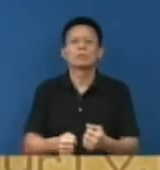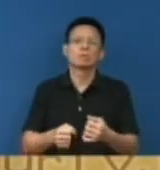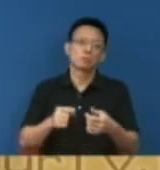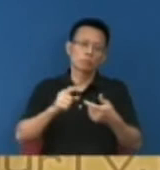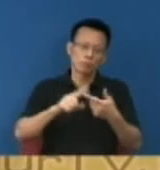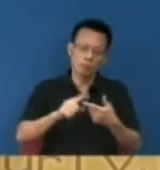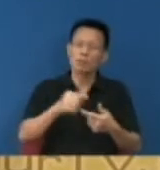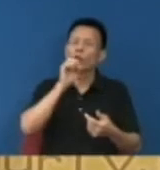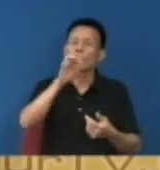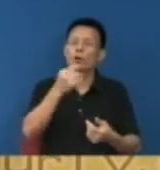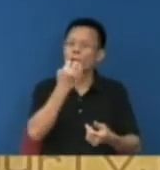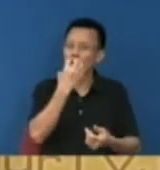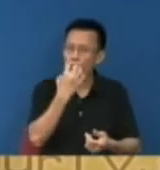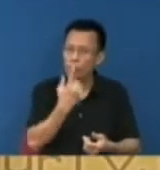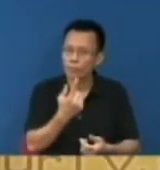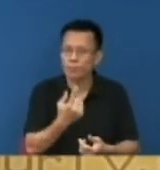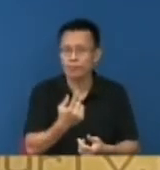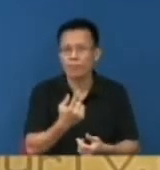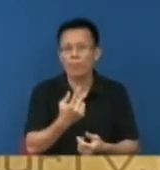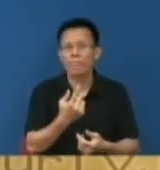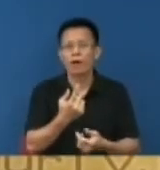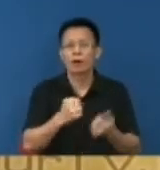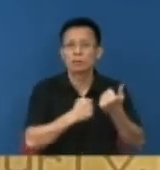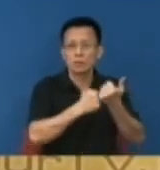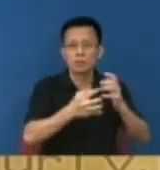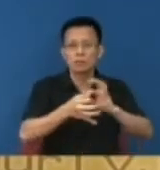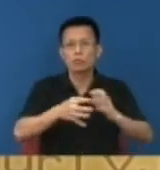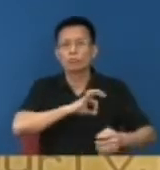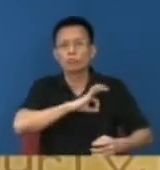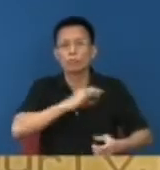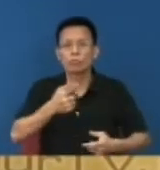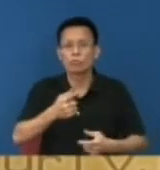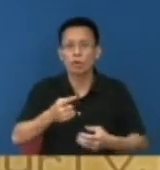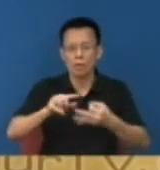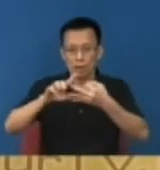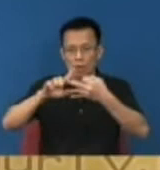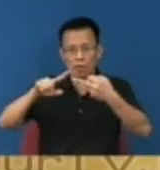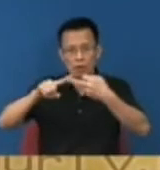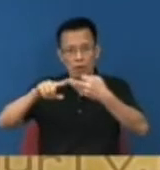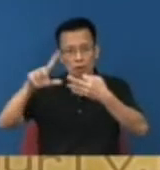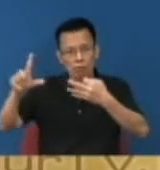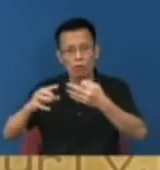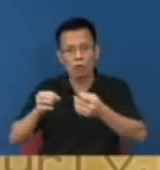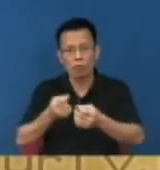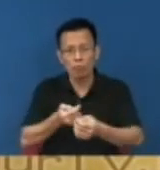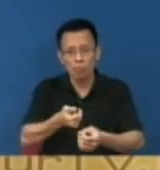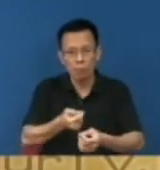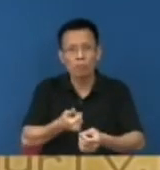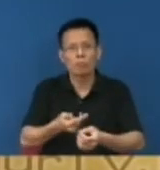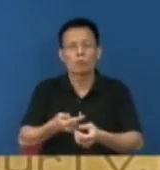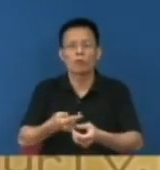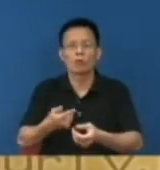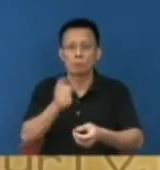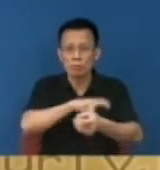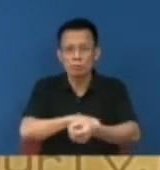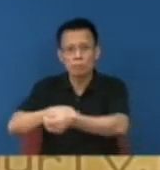港，講回支聯會在劉曉波被這個拘